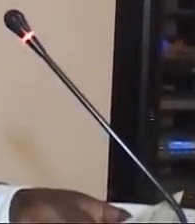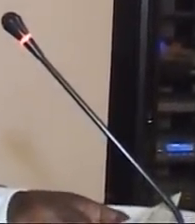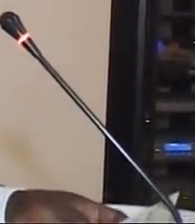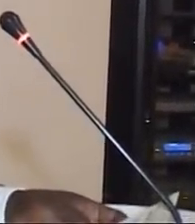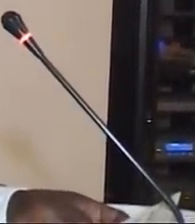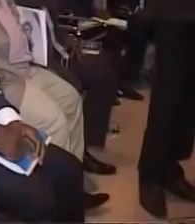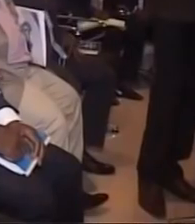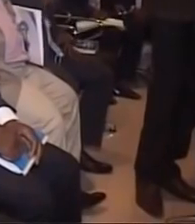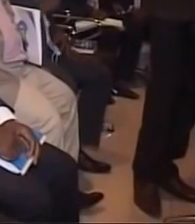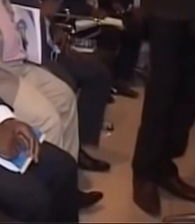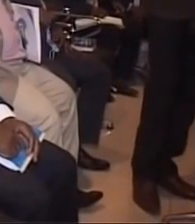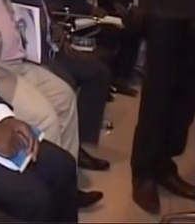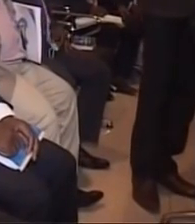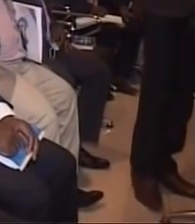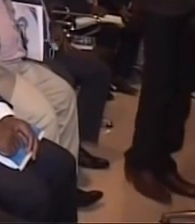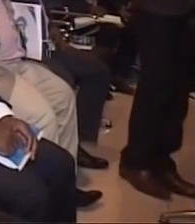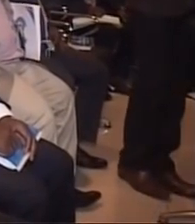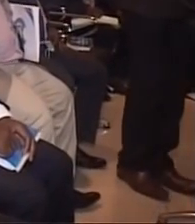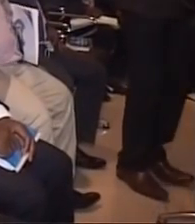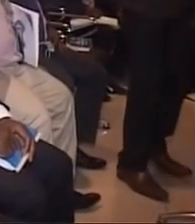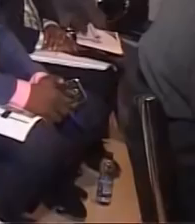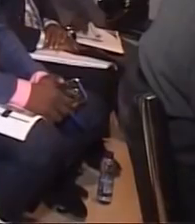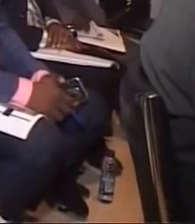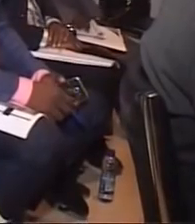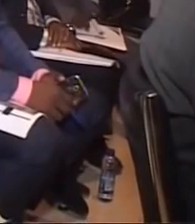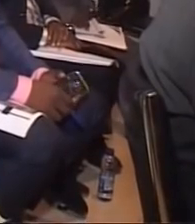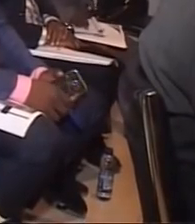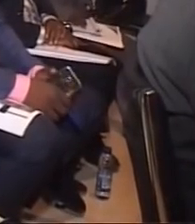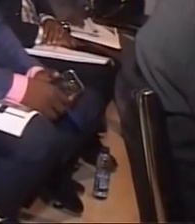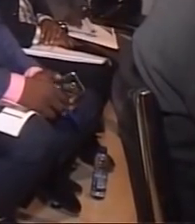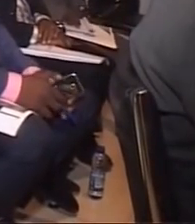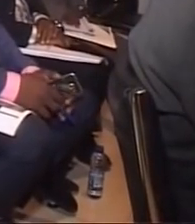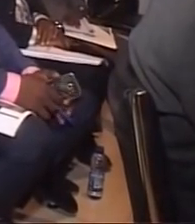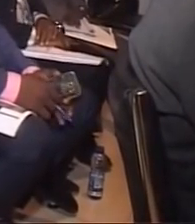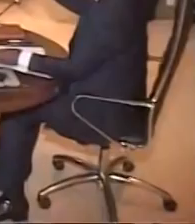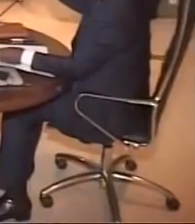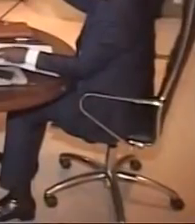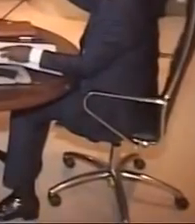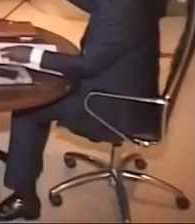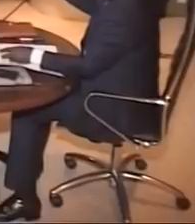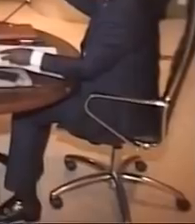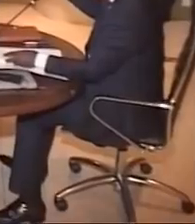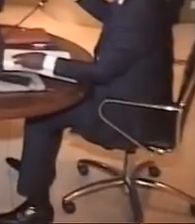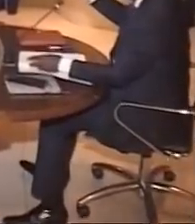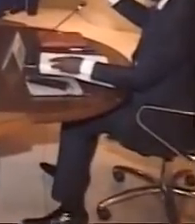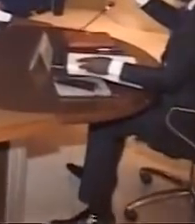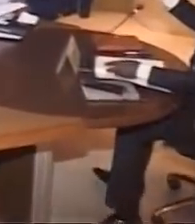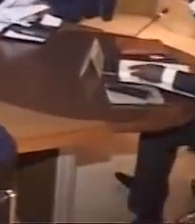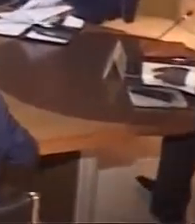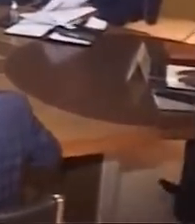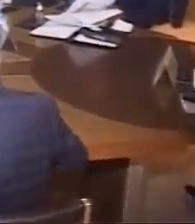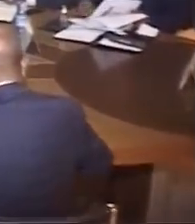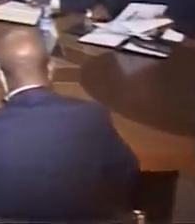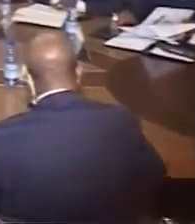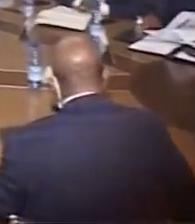dollars 6,58 dollars par là l'écart est inexplicable les opérateurs économiques qui ont suivi attentivement le ministre